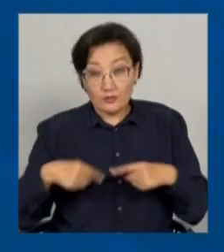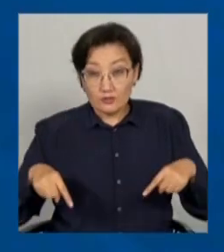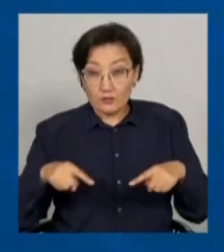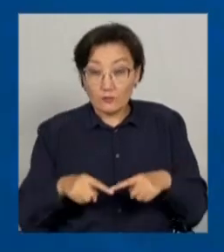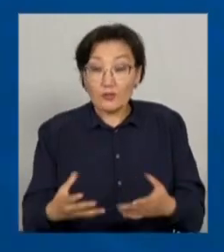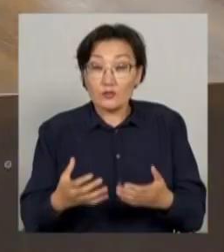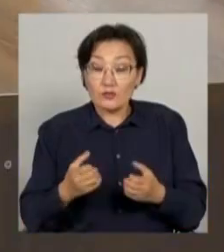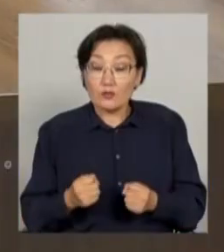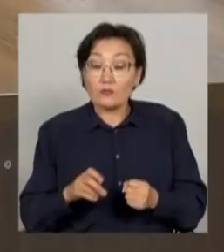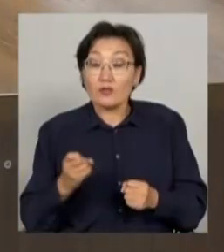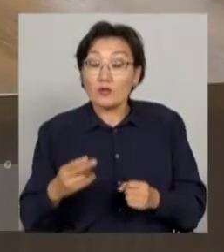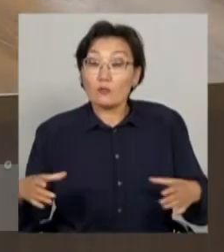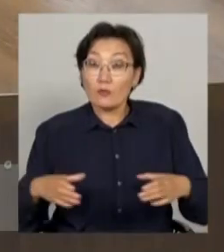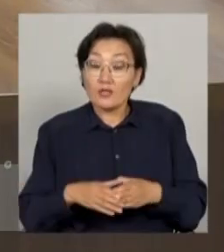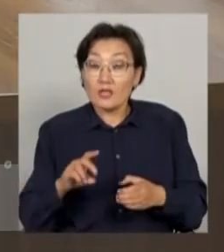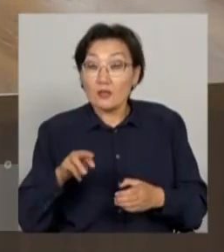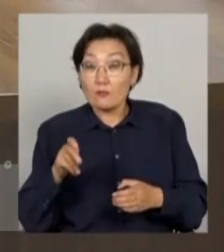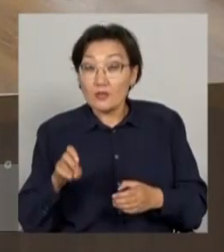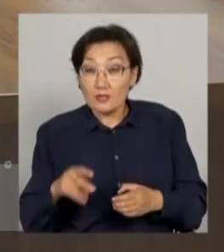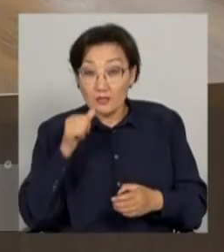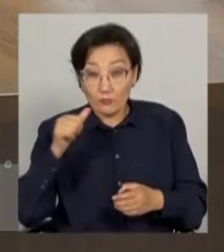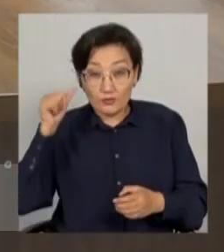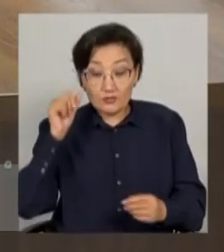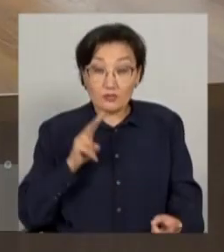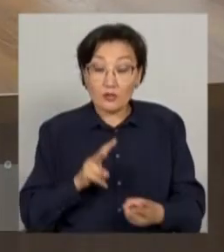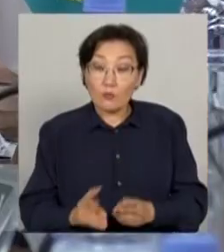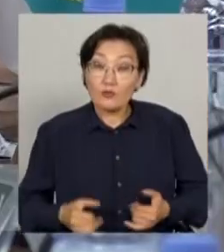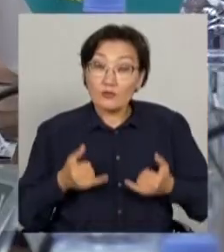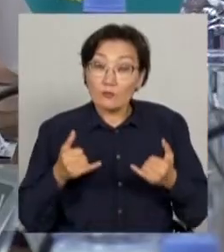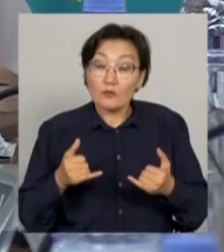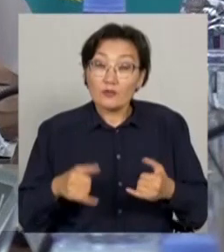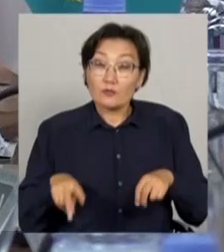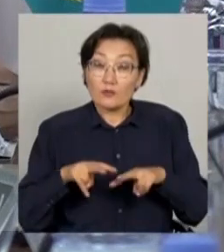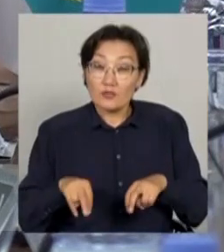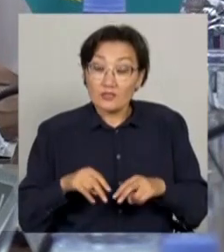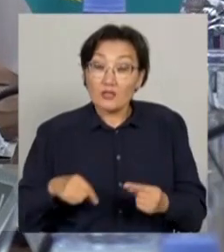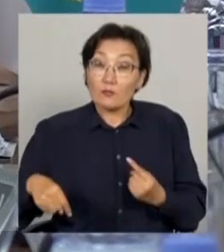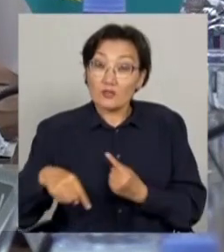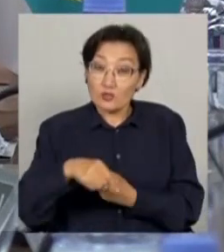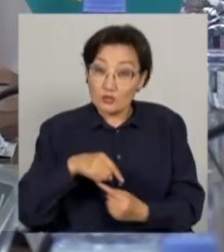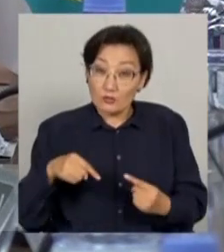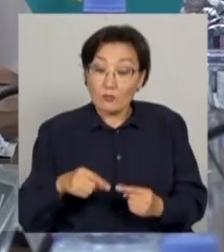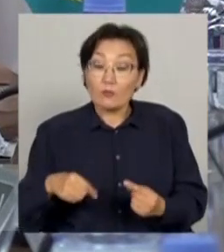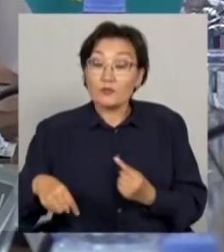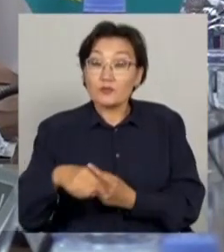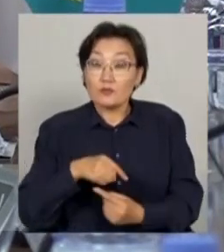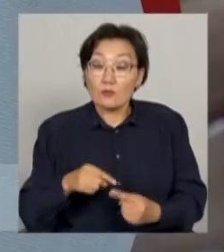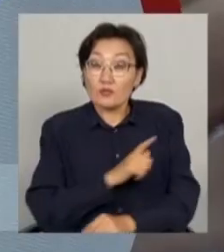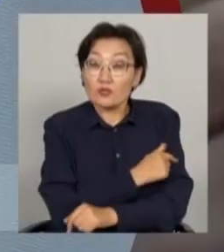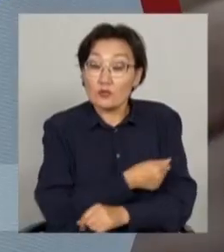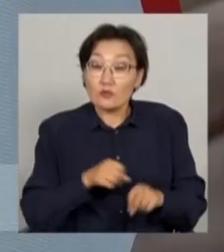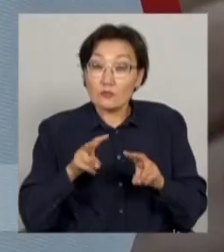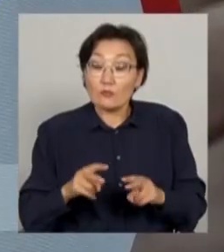поступило в Нацпалату Атамекен за прошлый год. Об этом говорили на встрече, посвященной проверке субъектов предпринимательства. Бизнесмены,